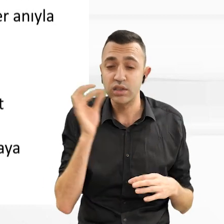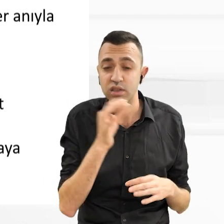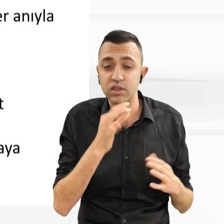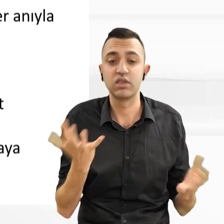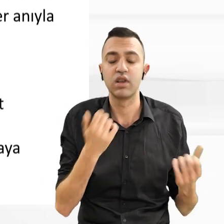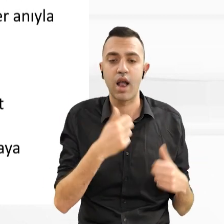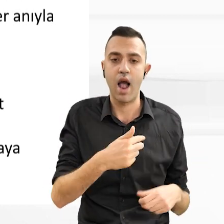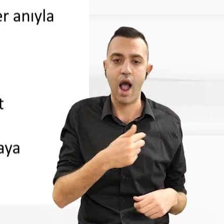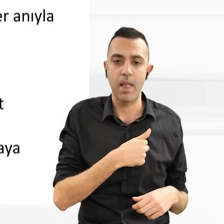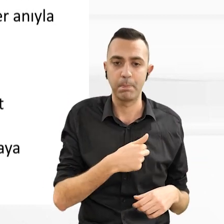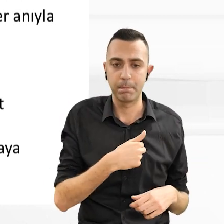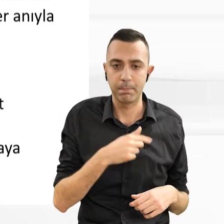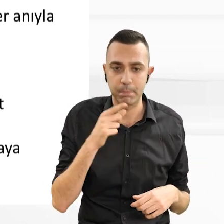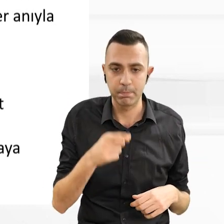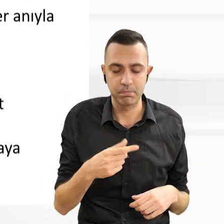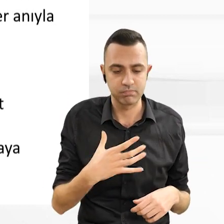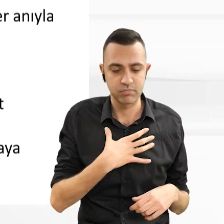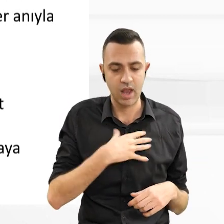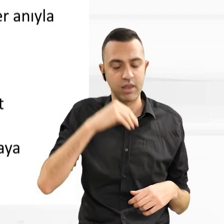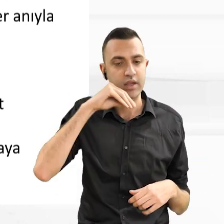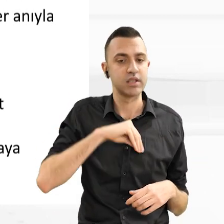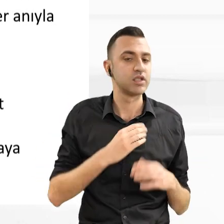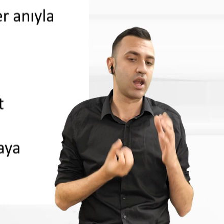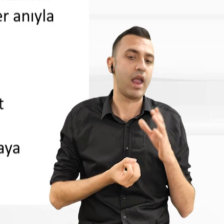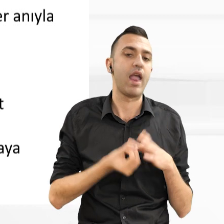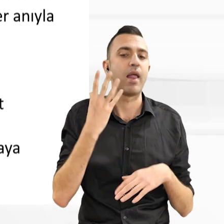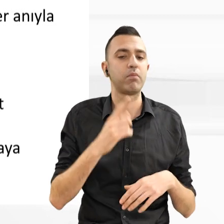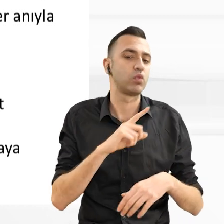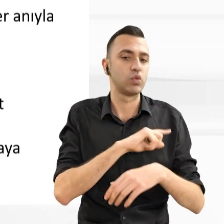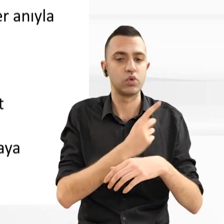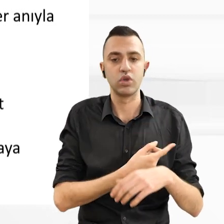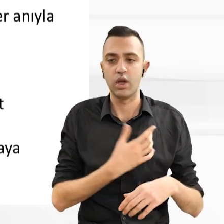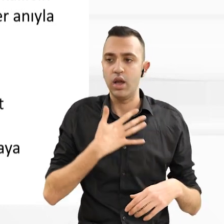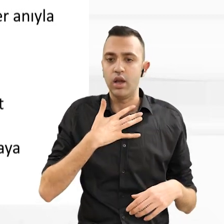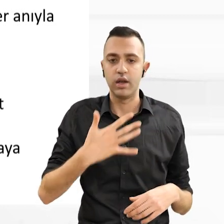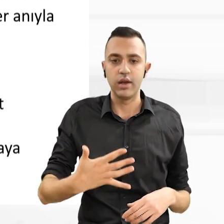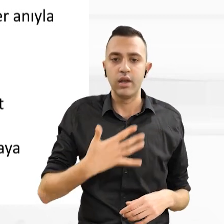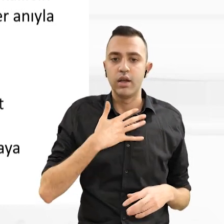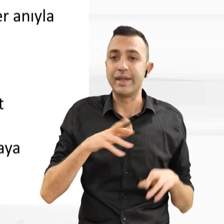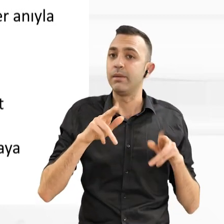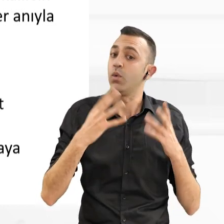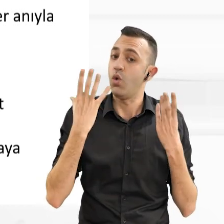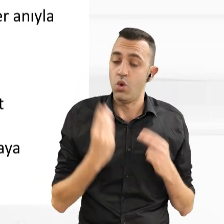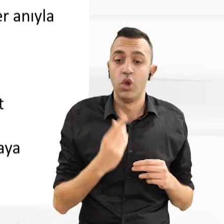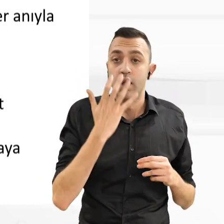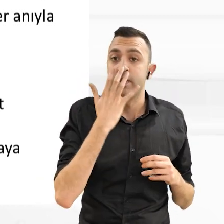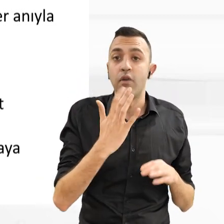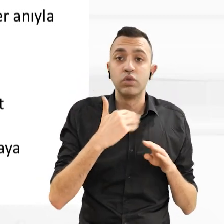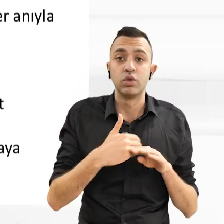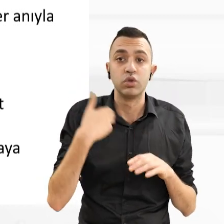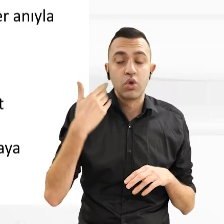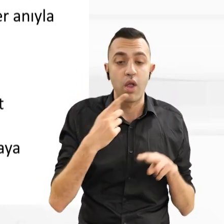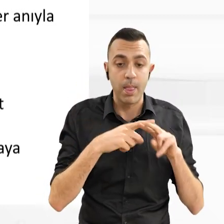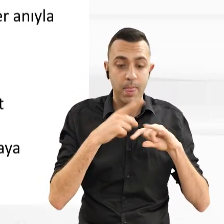oldu kalbim göğsüne sığmıyor güçlükle soluk alabiliyordu Bakın arkadaşlar tavsiye eden sonra av